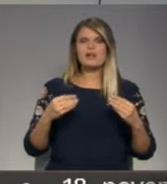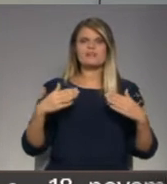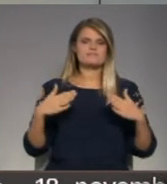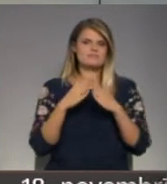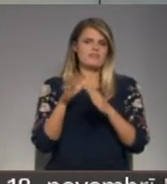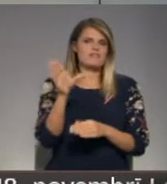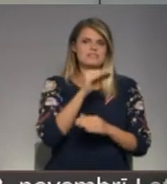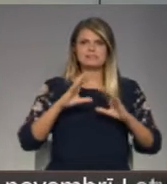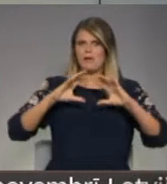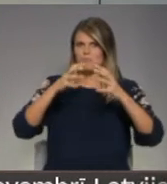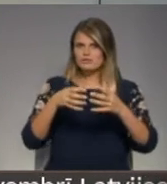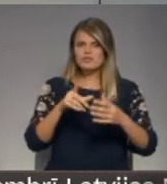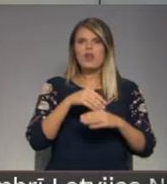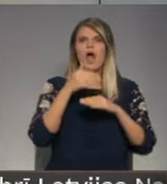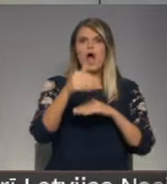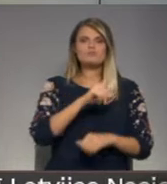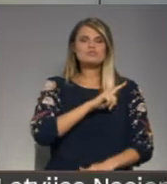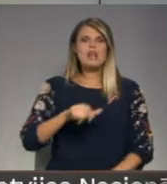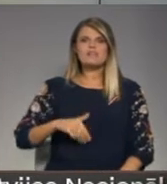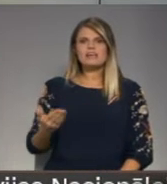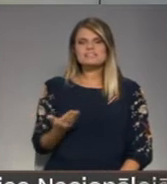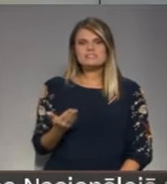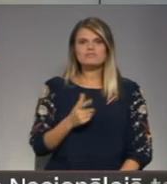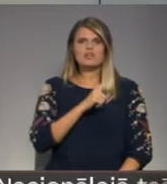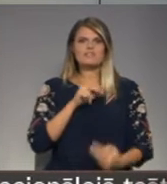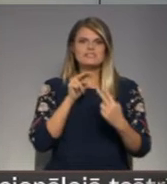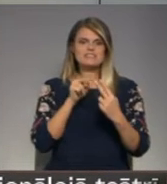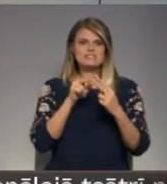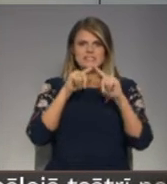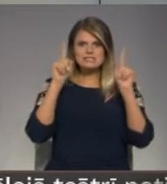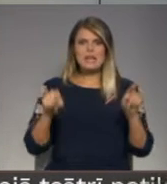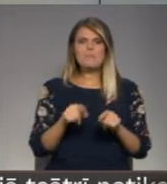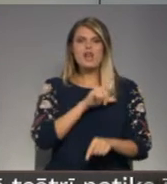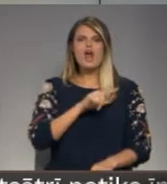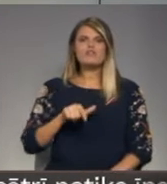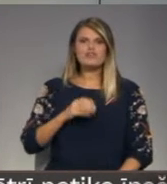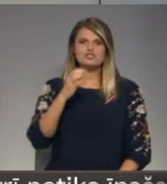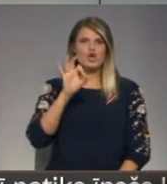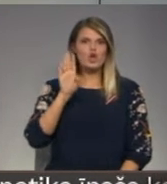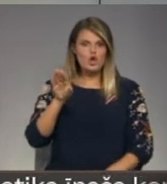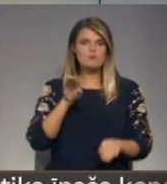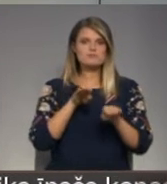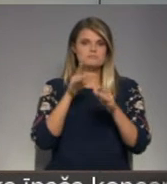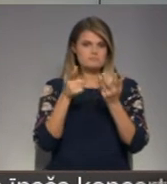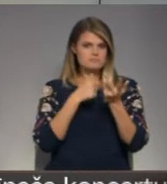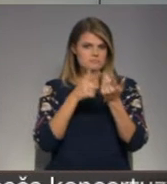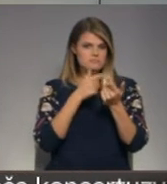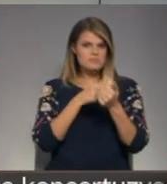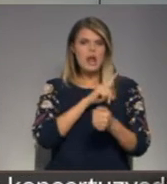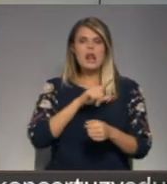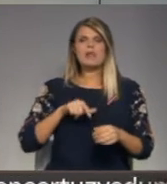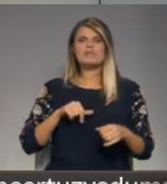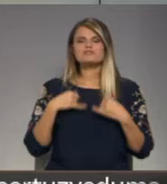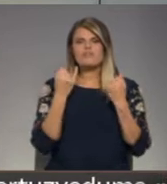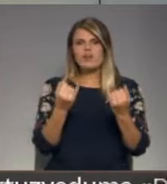visā pasaulē. Ārpus Latvijas dzīvojošo latviešu saziņas platformu latviešu.com saskaitījuši, ka Latvijas 100. Veltīti sarīkojumi